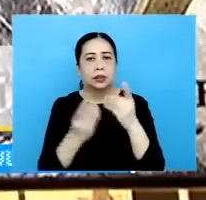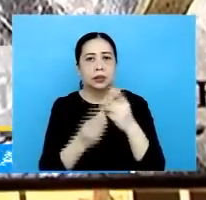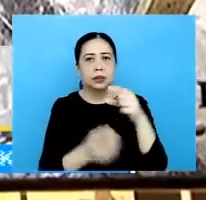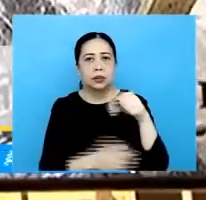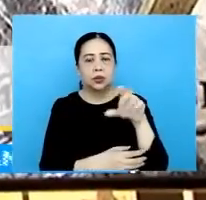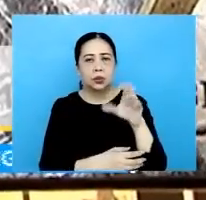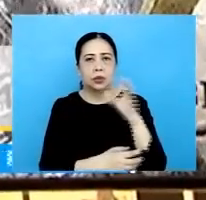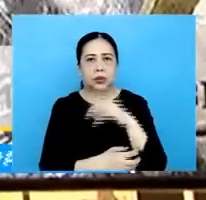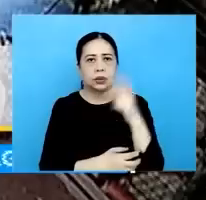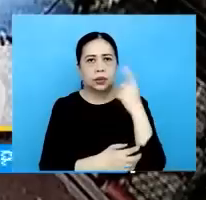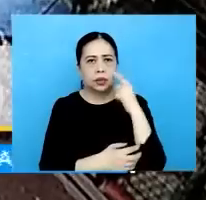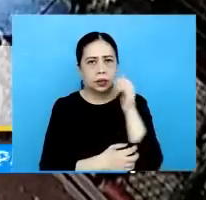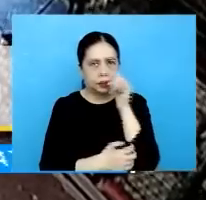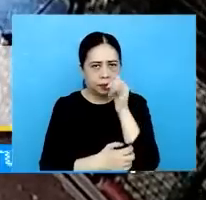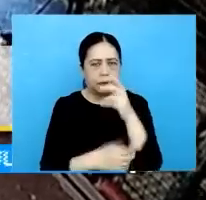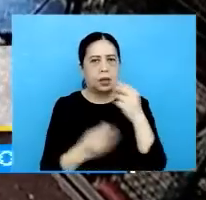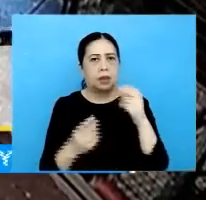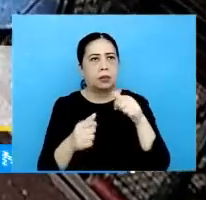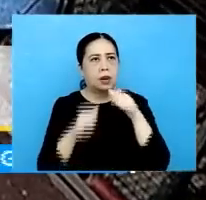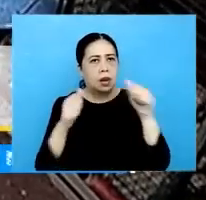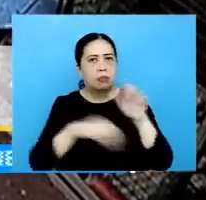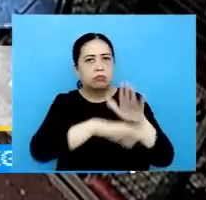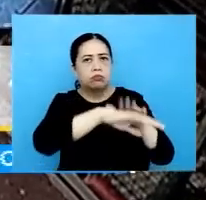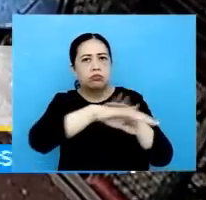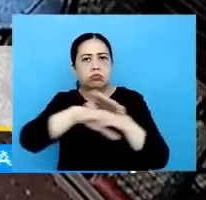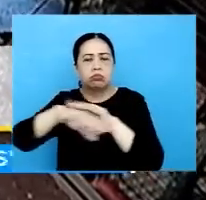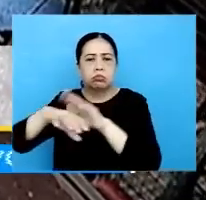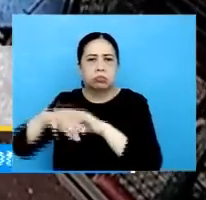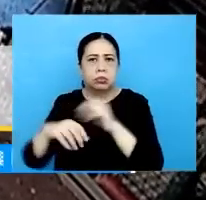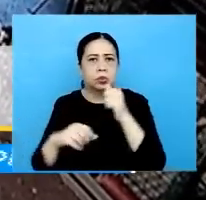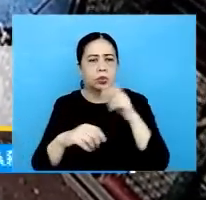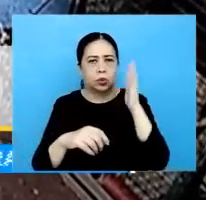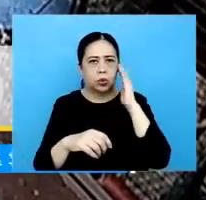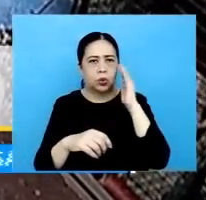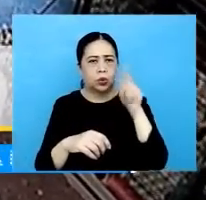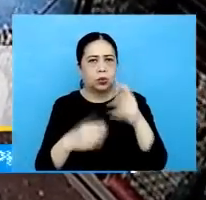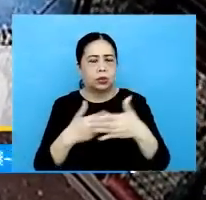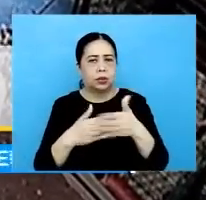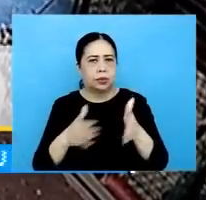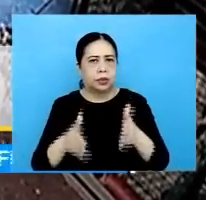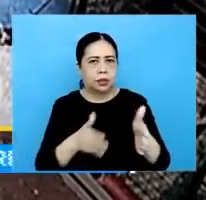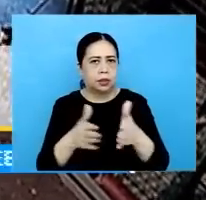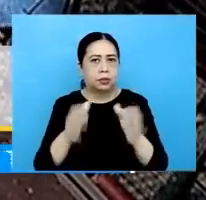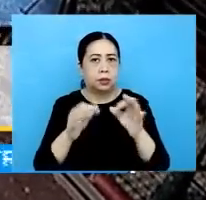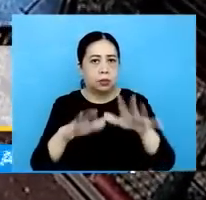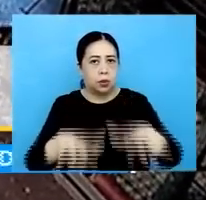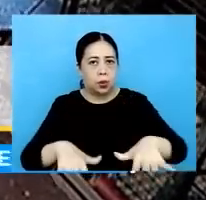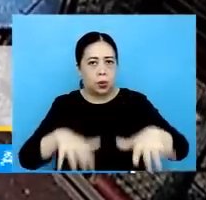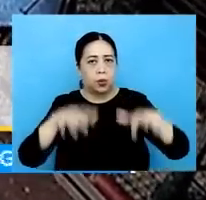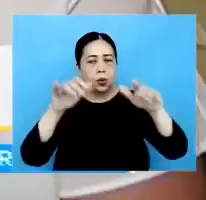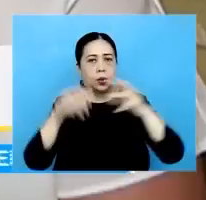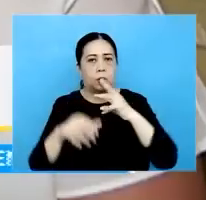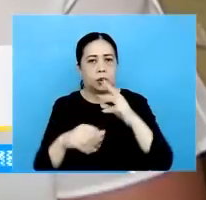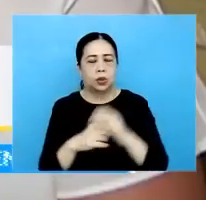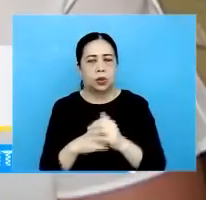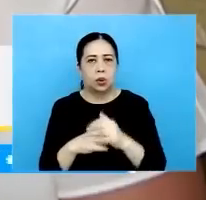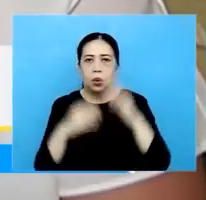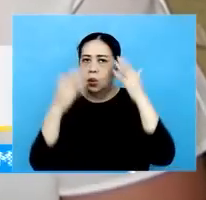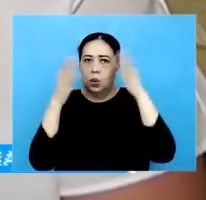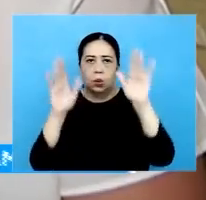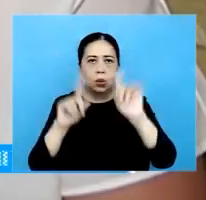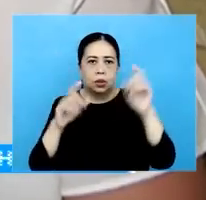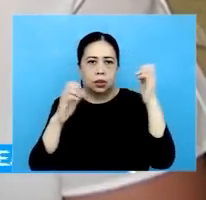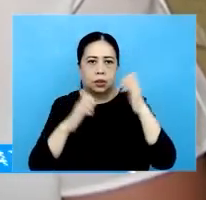at public address system na rin para maabisuhan ang mga nakatira malapit sa creek kung sakaling tumaas ang tubig. We don't really know what to expect,